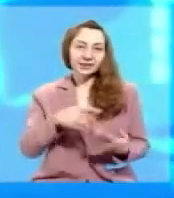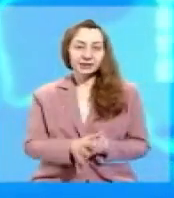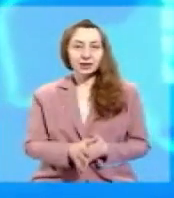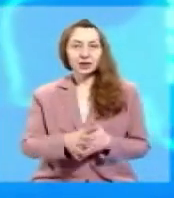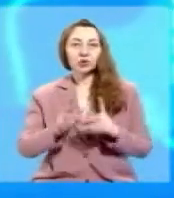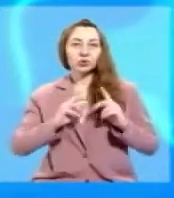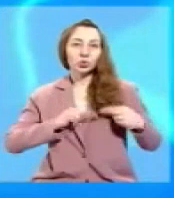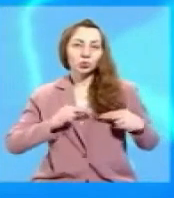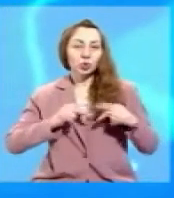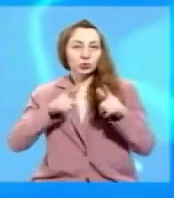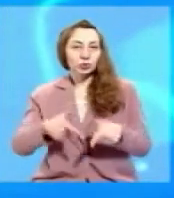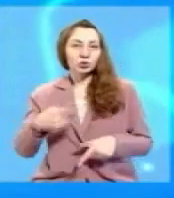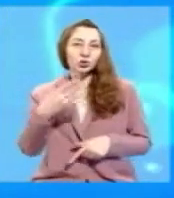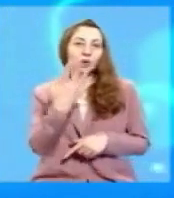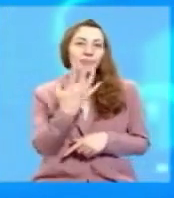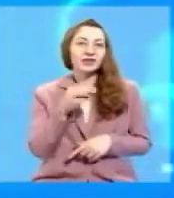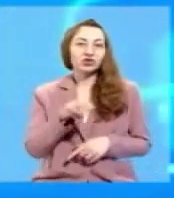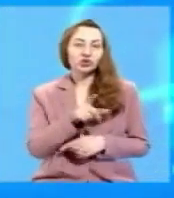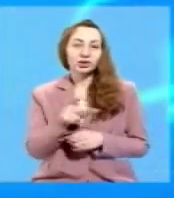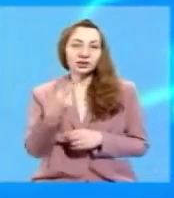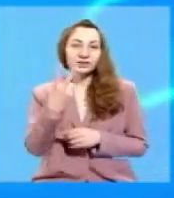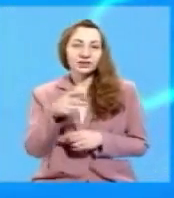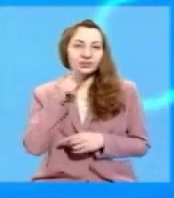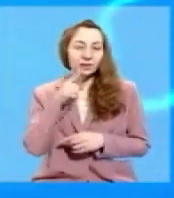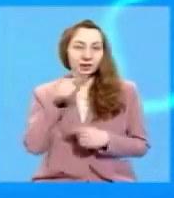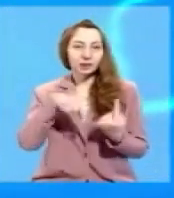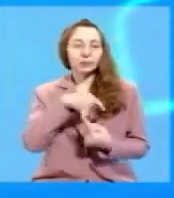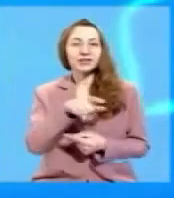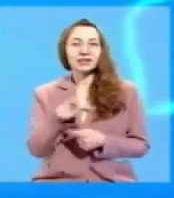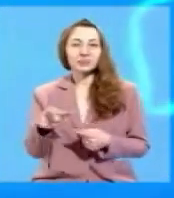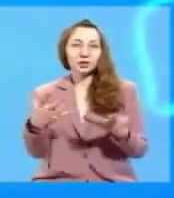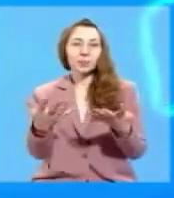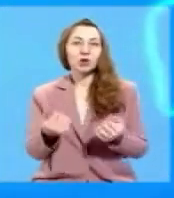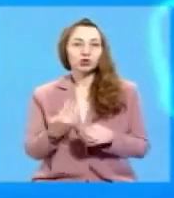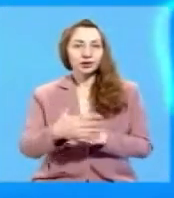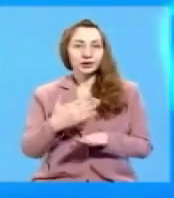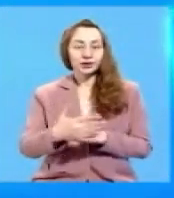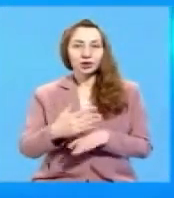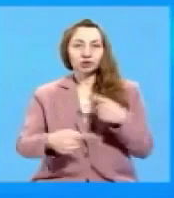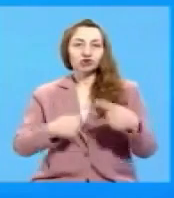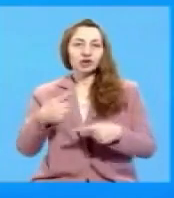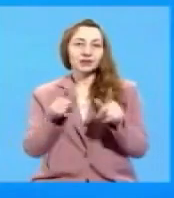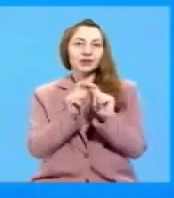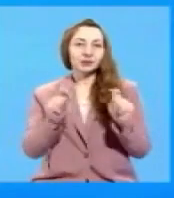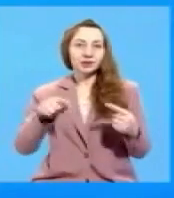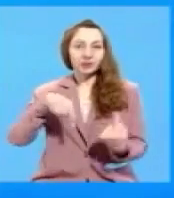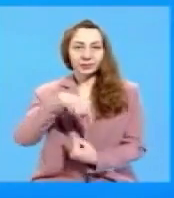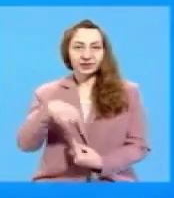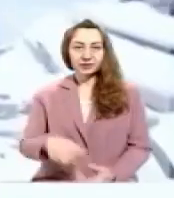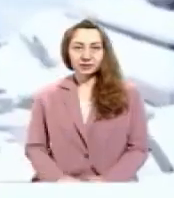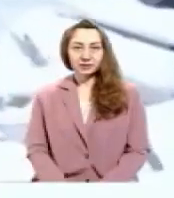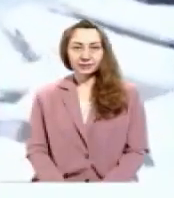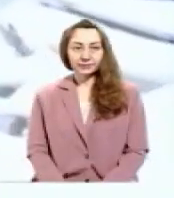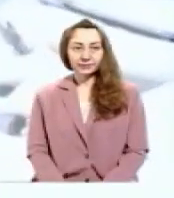асырылуда. 45 мың адам жұмыспен қамтылып, 200-ге жуық жас кәсіпкерлер бизнес бастау арқылы шағын несие алған.